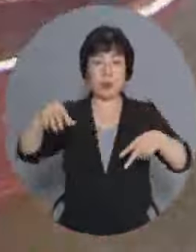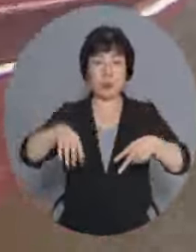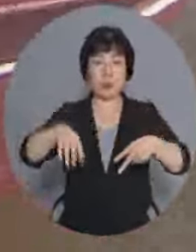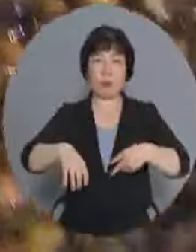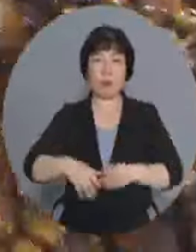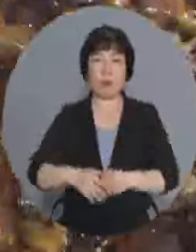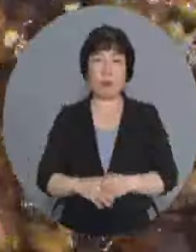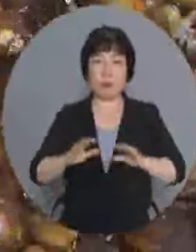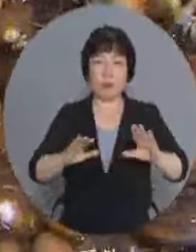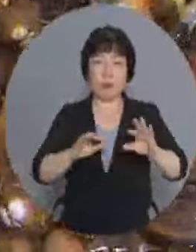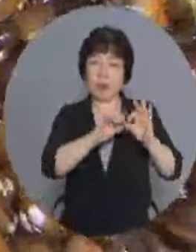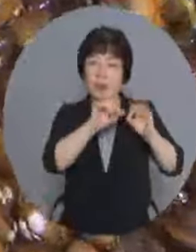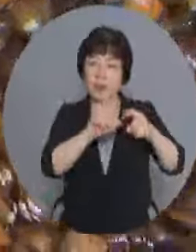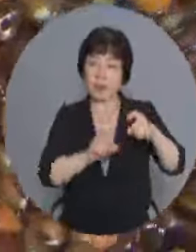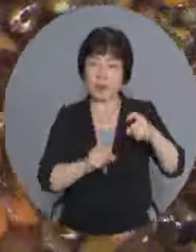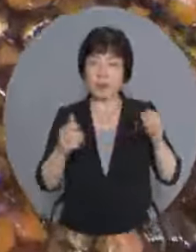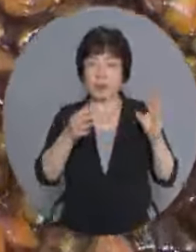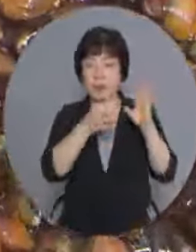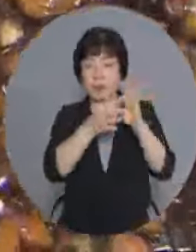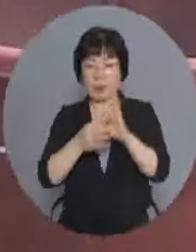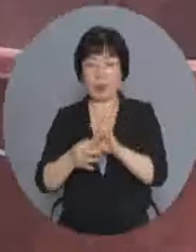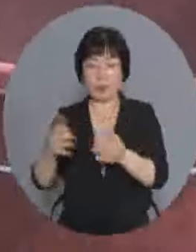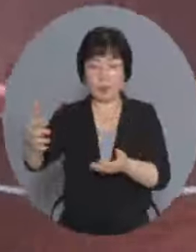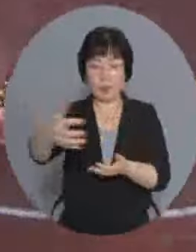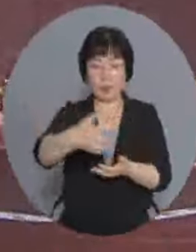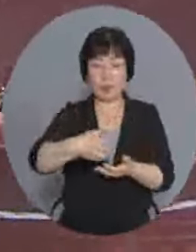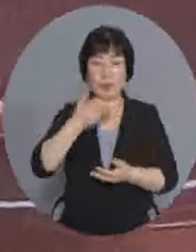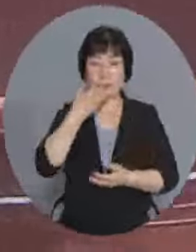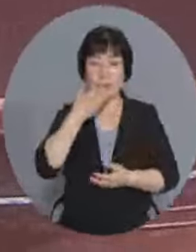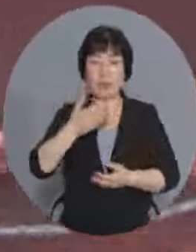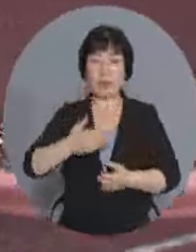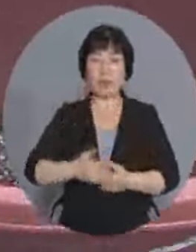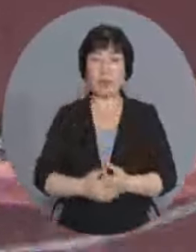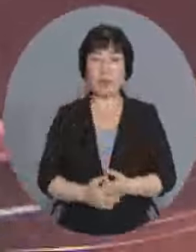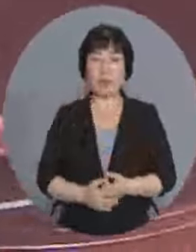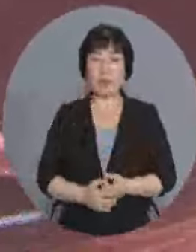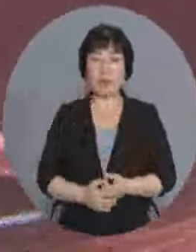재첩잡이는 오는 11월까지 계속됩니다. MBC 뉴스 김담입니다.